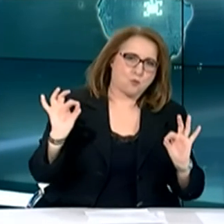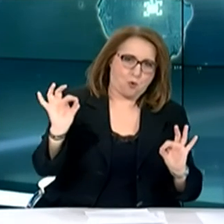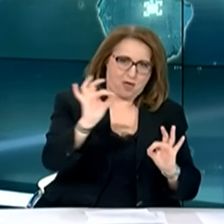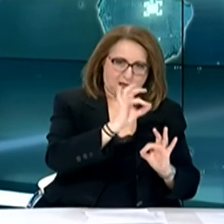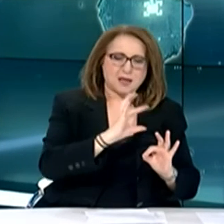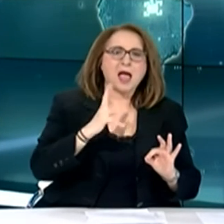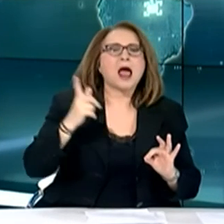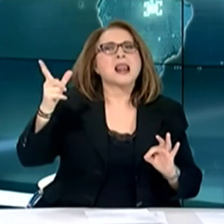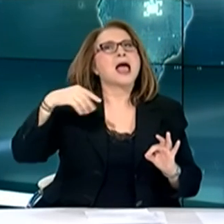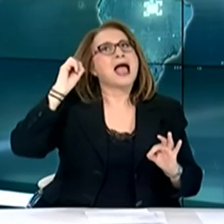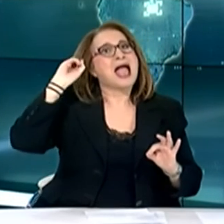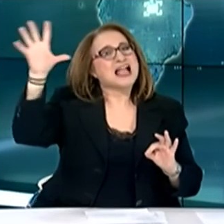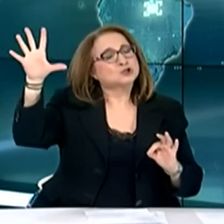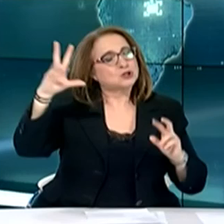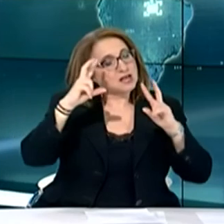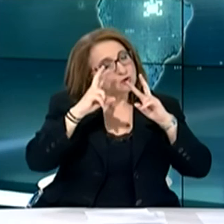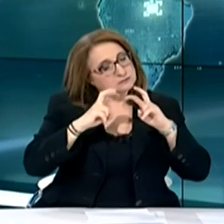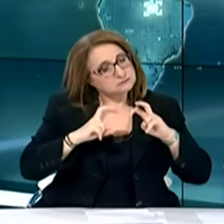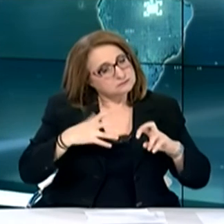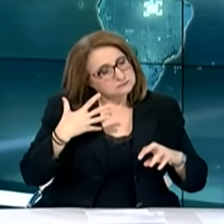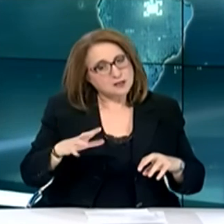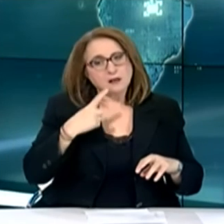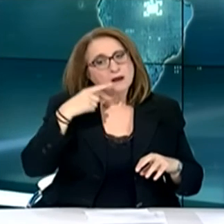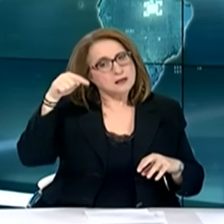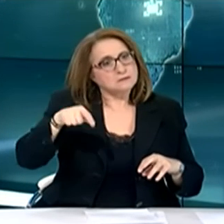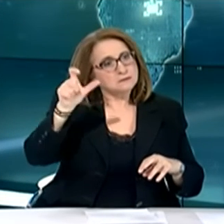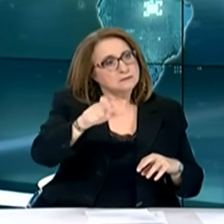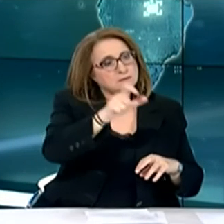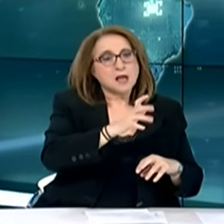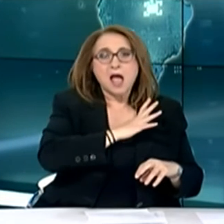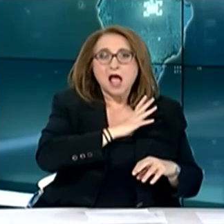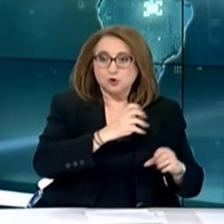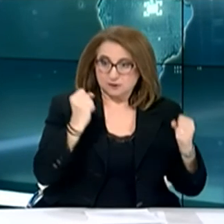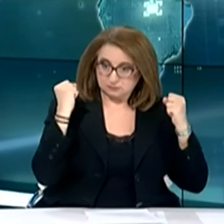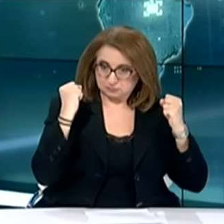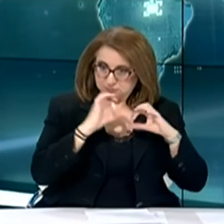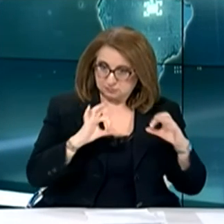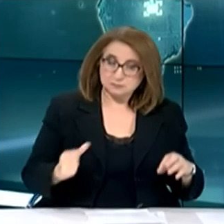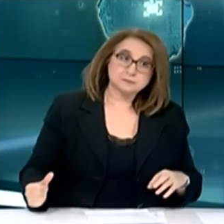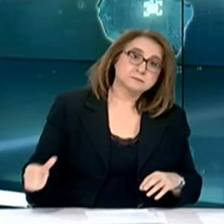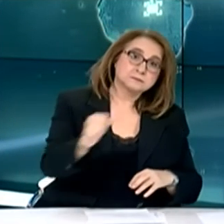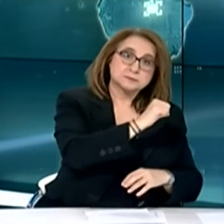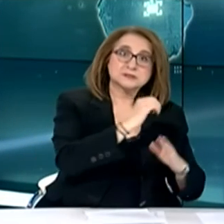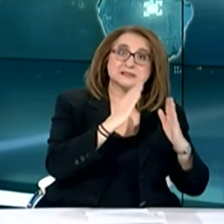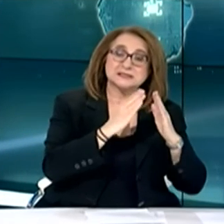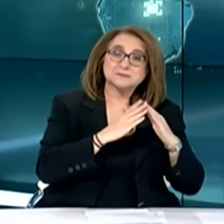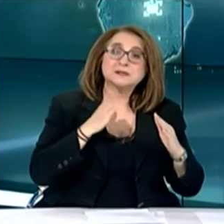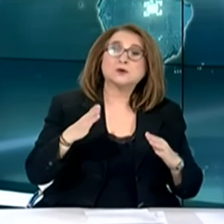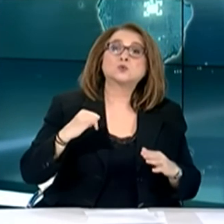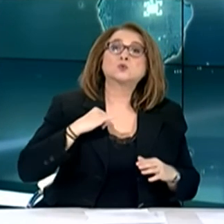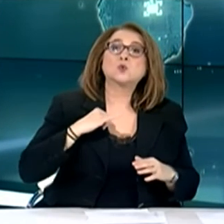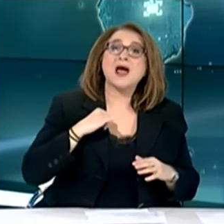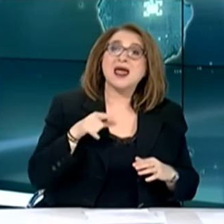του εξωτερικού για τα άτομα τα οποία αναρρώνουν και πάνε σπίτι να προσέχουν λίγο τις συνθήκες υγιεινής στην τουαλέτα, γιατί φαίνεται ότι ο